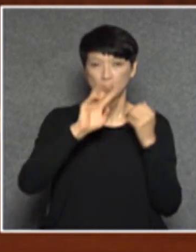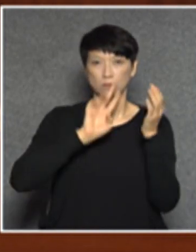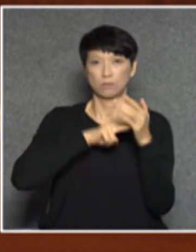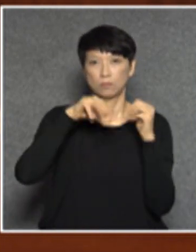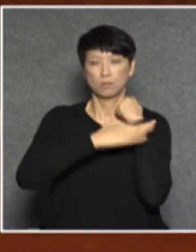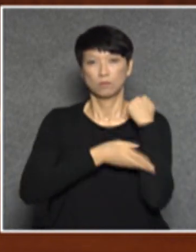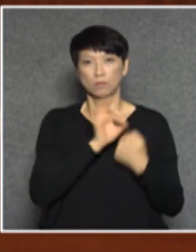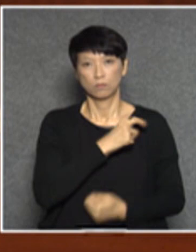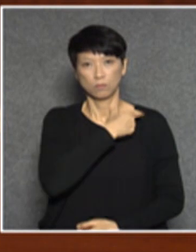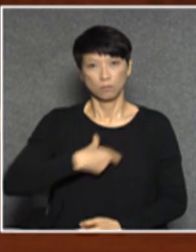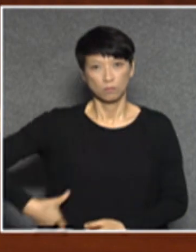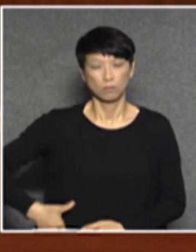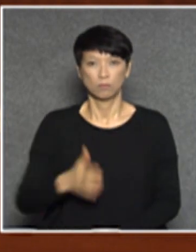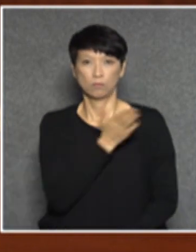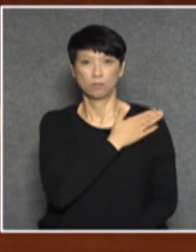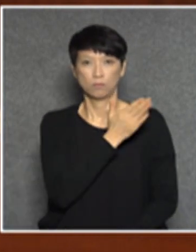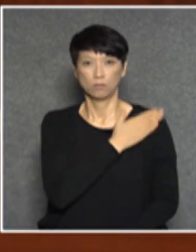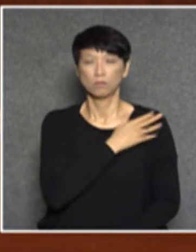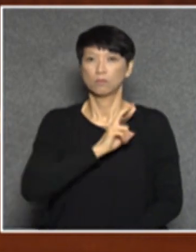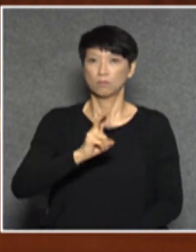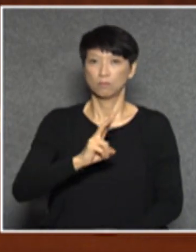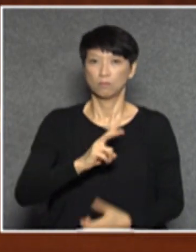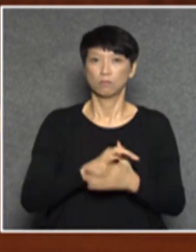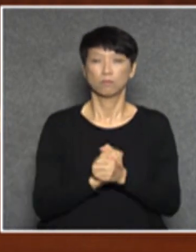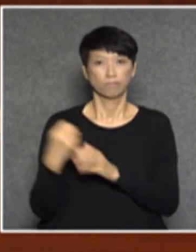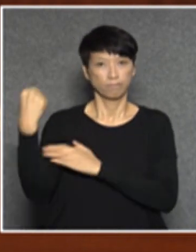員都有責任坐言起行，付諸行動。